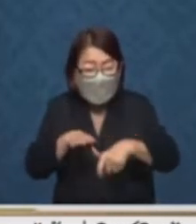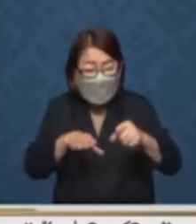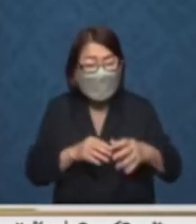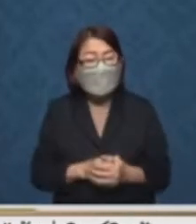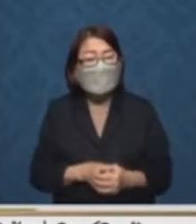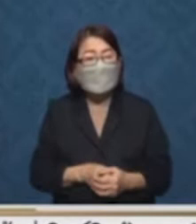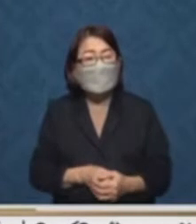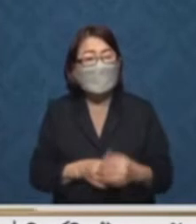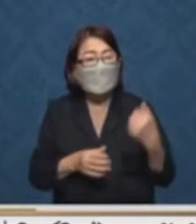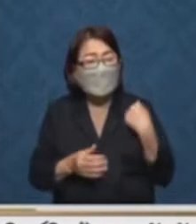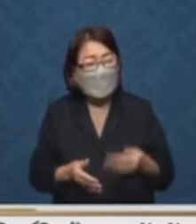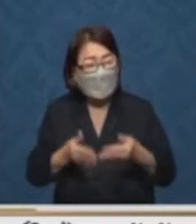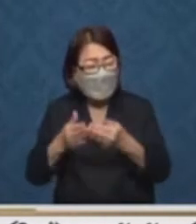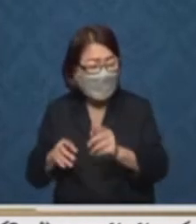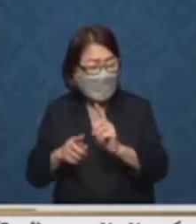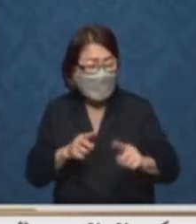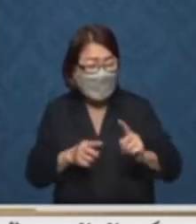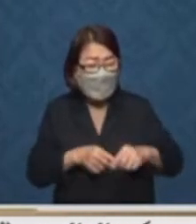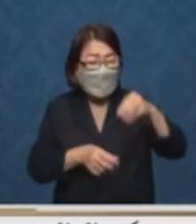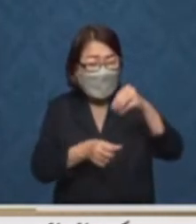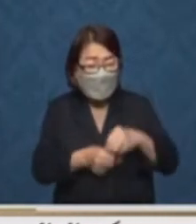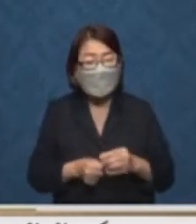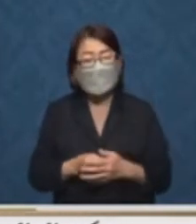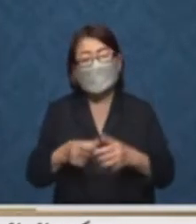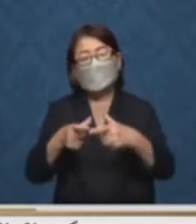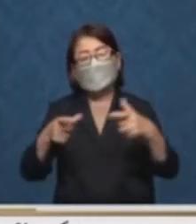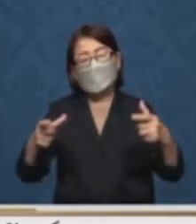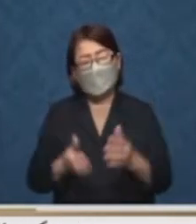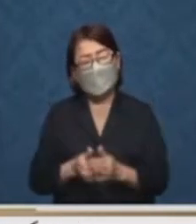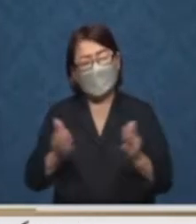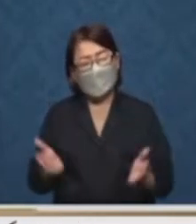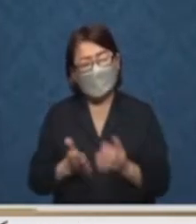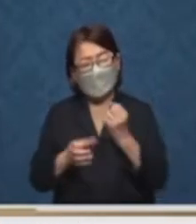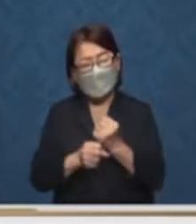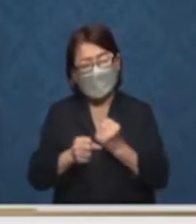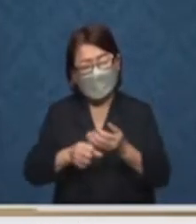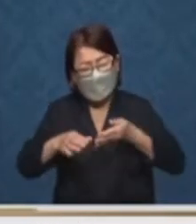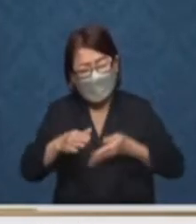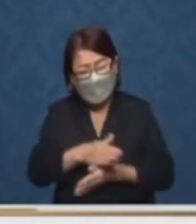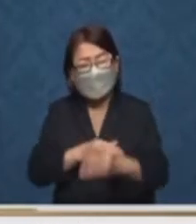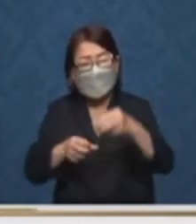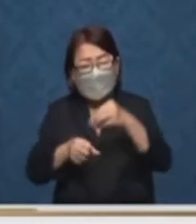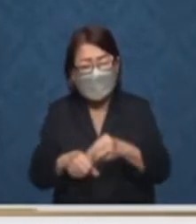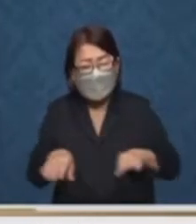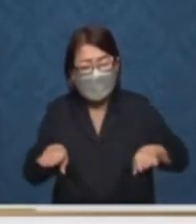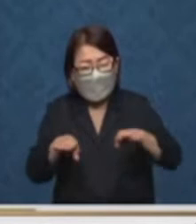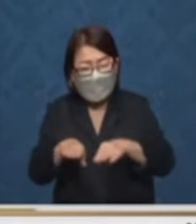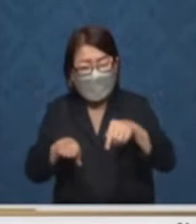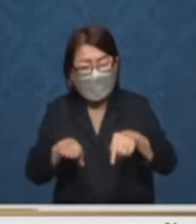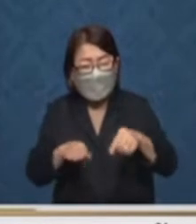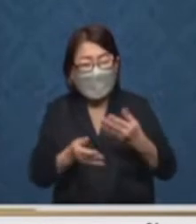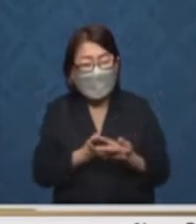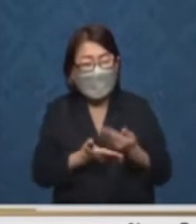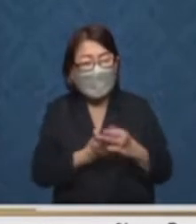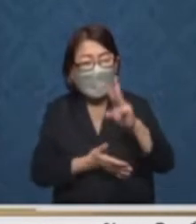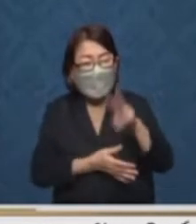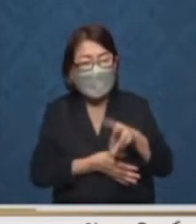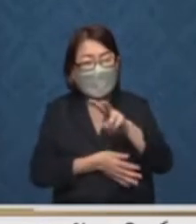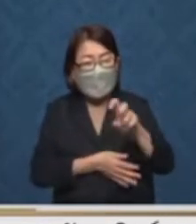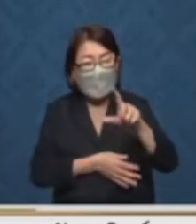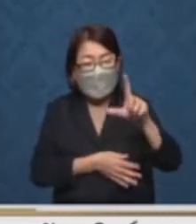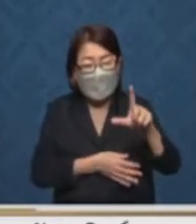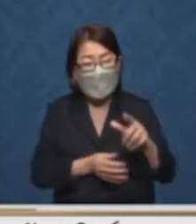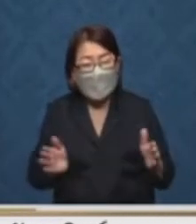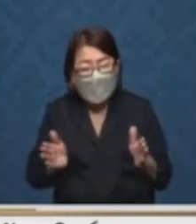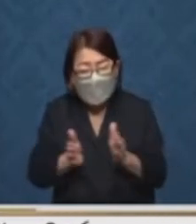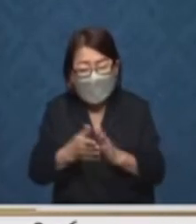พลอเนกประสงค์ขนาดใหญ่สนับสนุนการปฏิบัติการเรือดำน้ำครับอีก1ลำลำนี้ 6,200 ล้านครับร